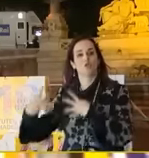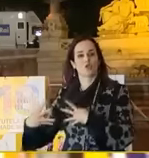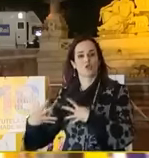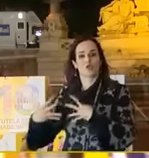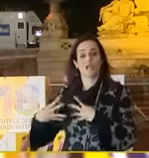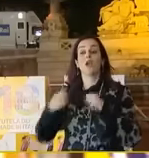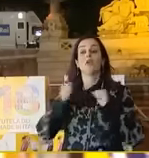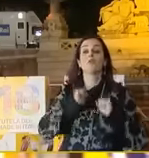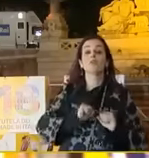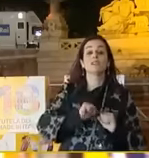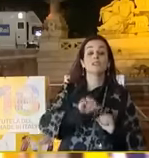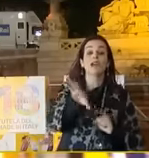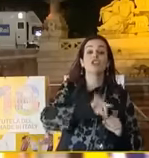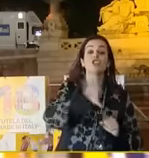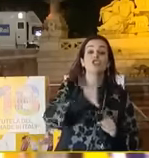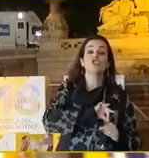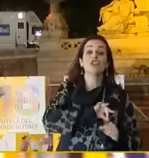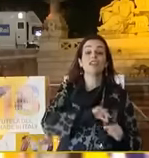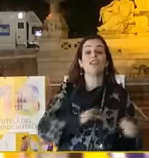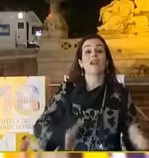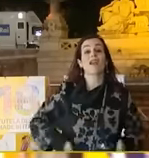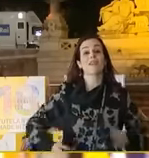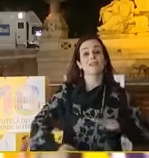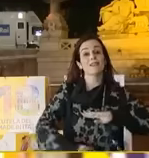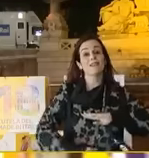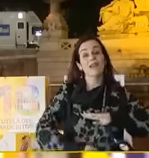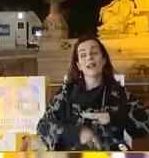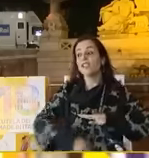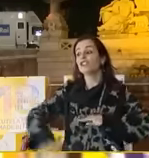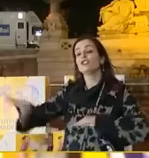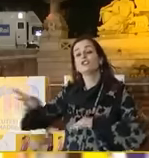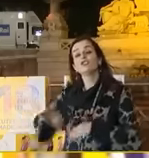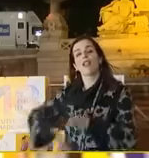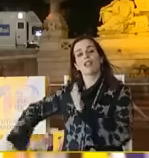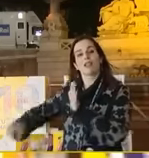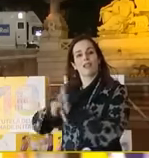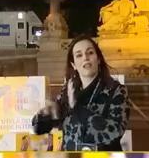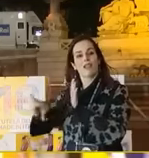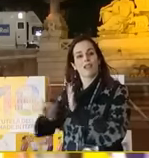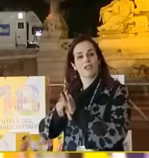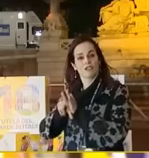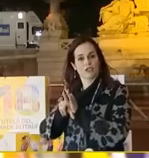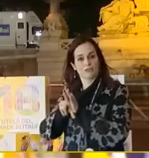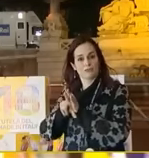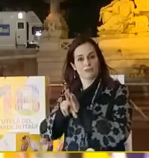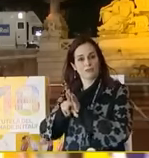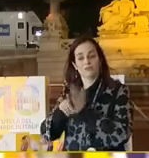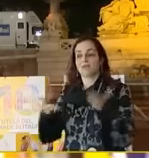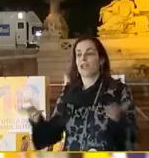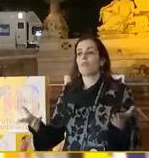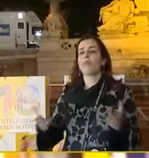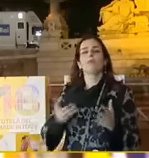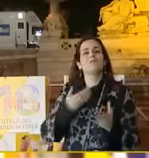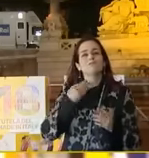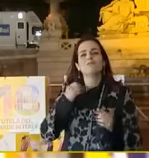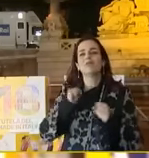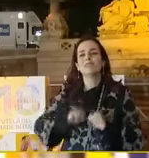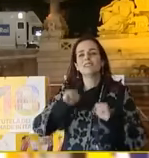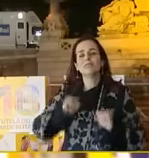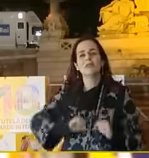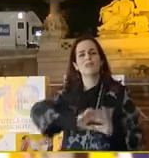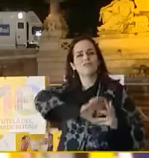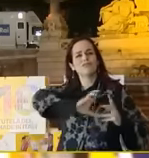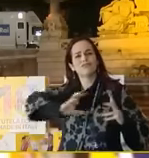candidati a quella di presentare una legge in Parlamento e molte altre come activism, call to action, la possibilità